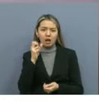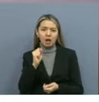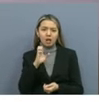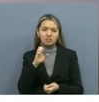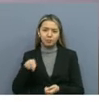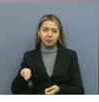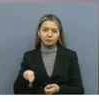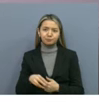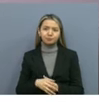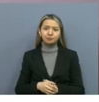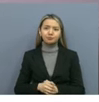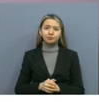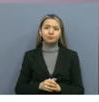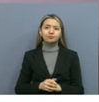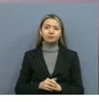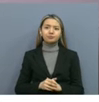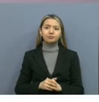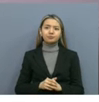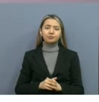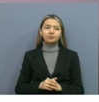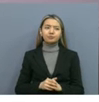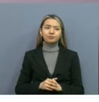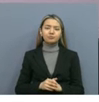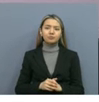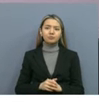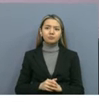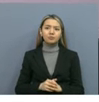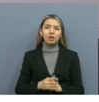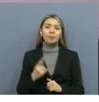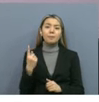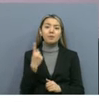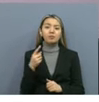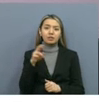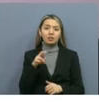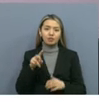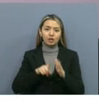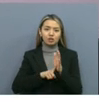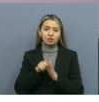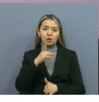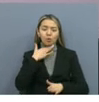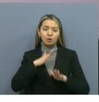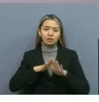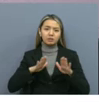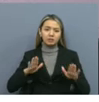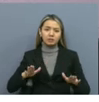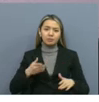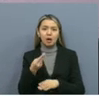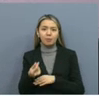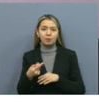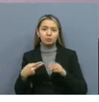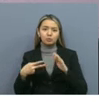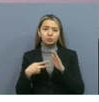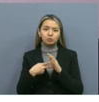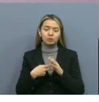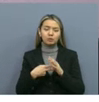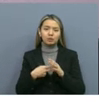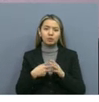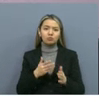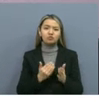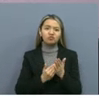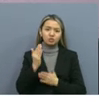года нужно сказать, что многодетные семьи увеличилось. Бірінші қаңтардан бастап көпбалалы отбасыларға төленетін жәрдемақылардың көлемі